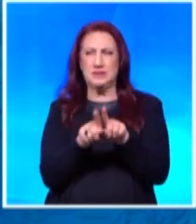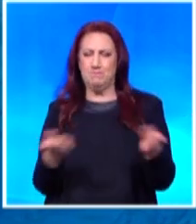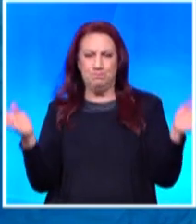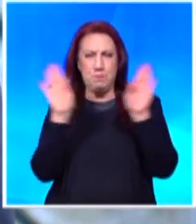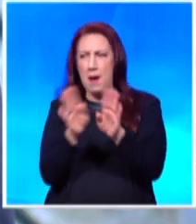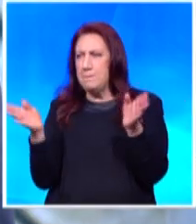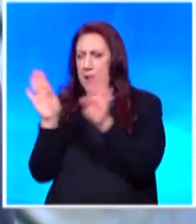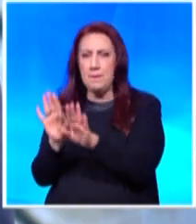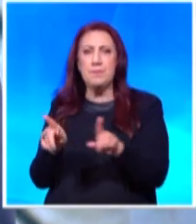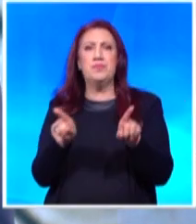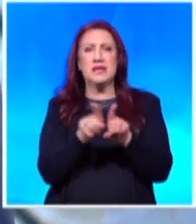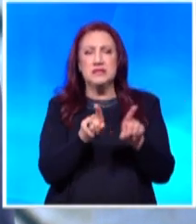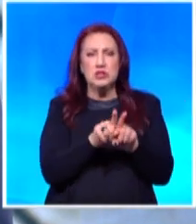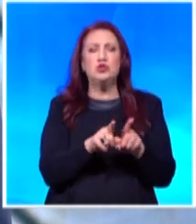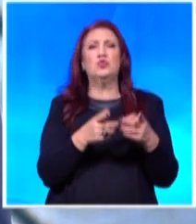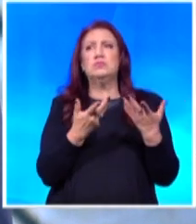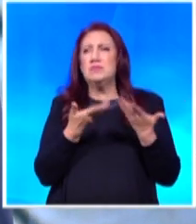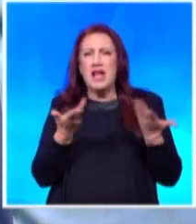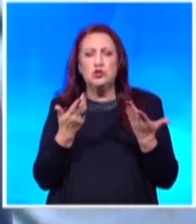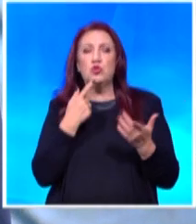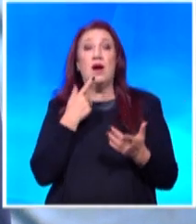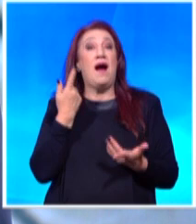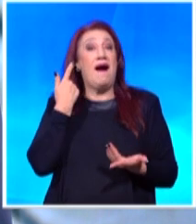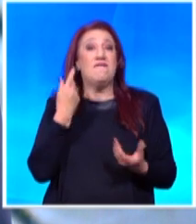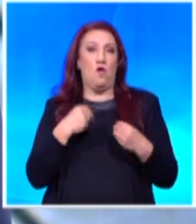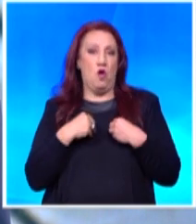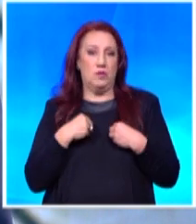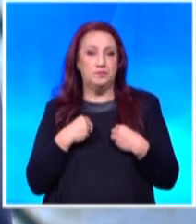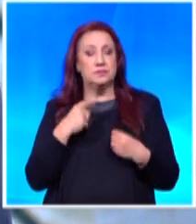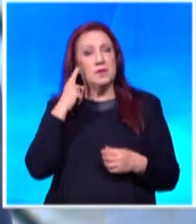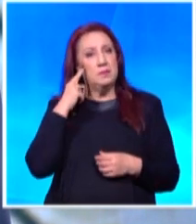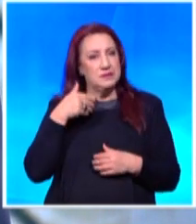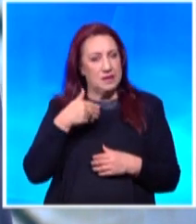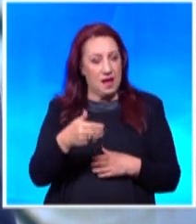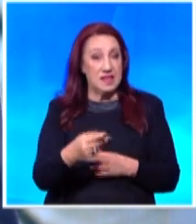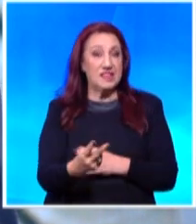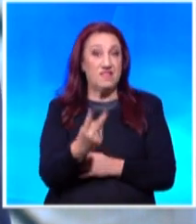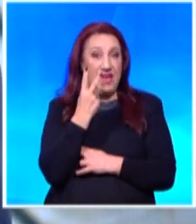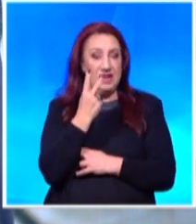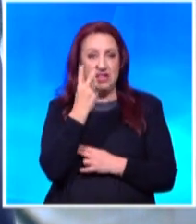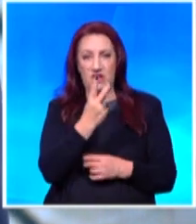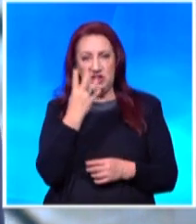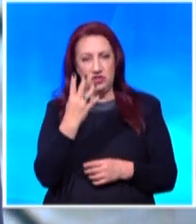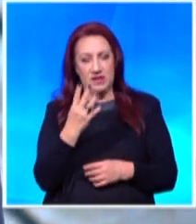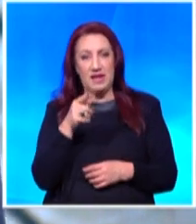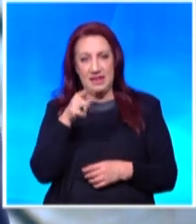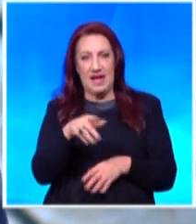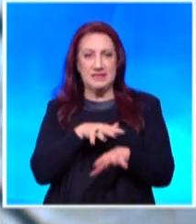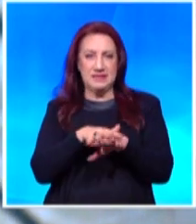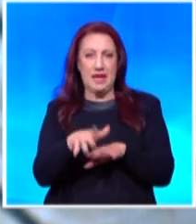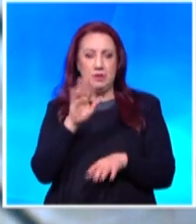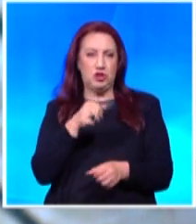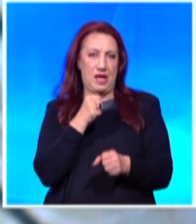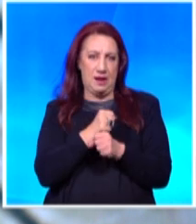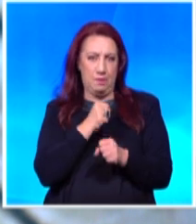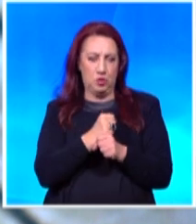да функционира? Аз смятам, че тя ще бъде въведена 2024-та, тя ще работи. Няколко месеца трябва да тестваме.